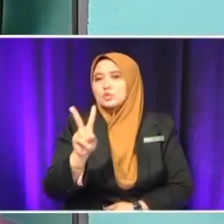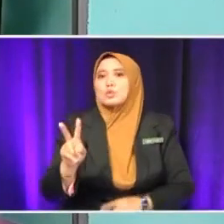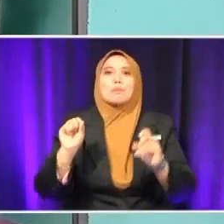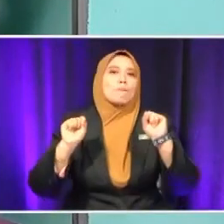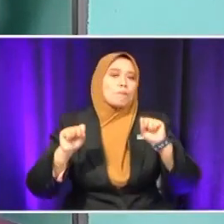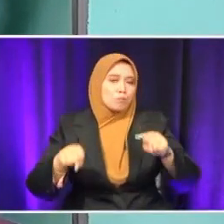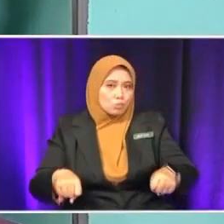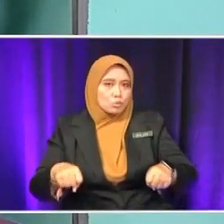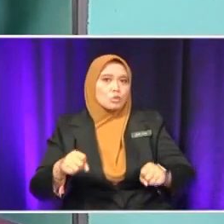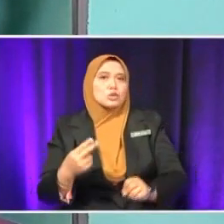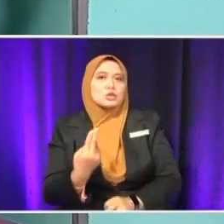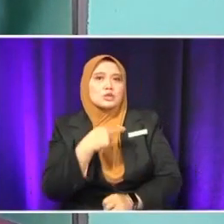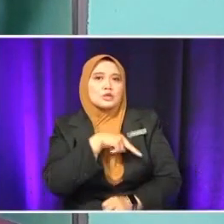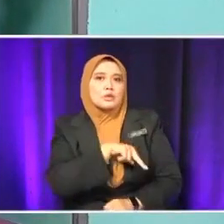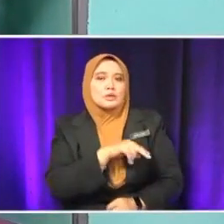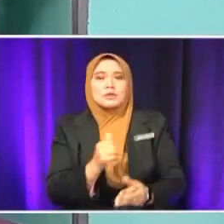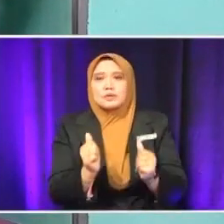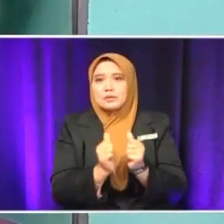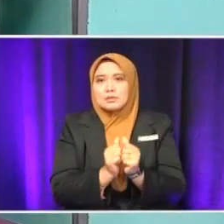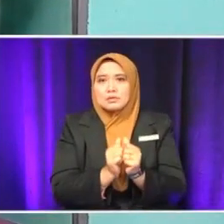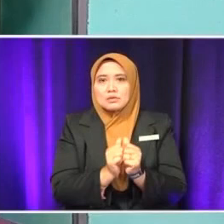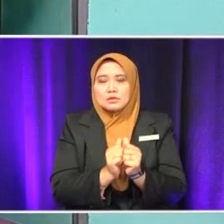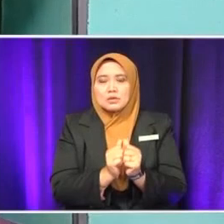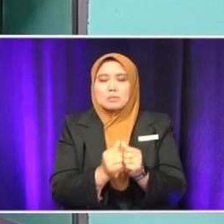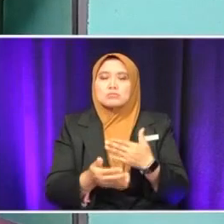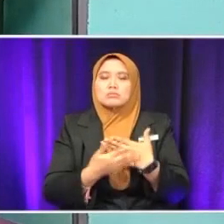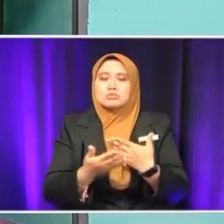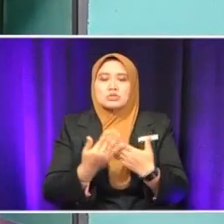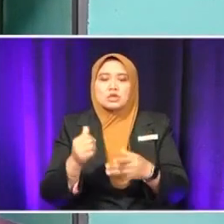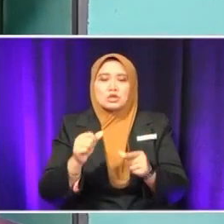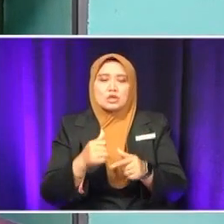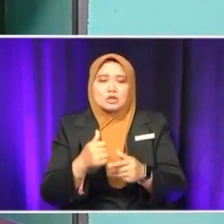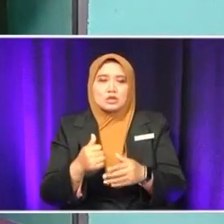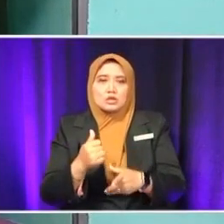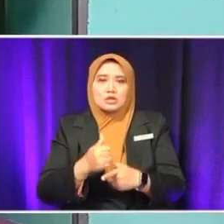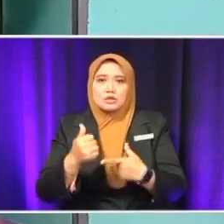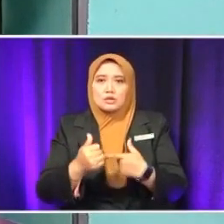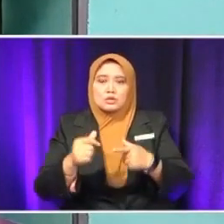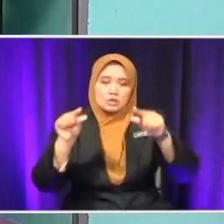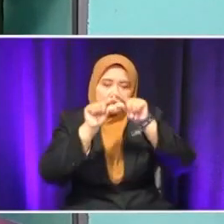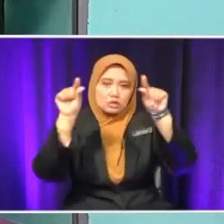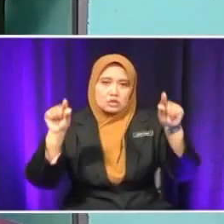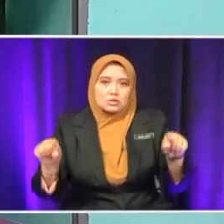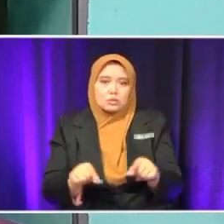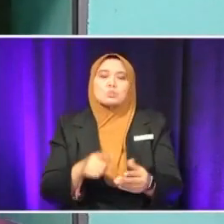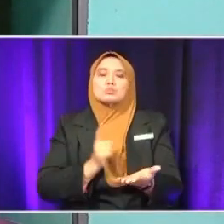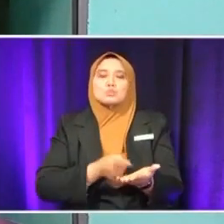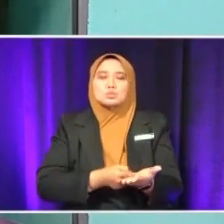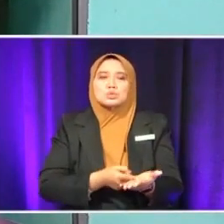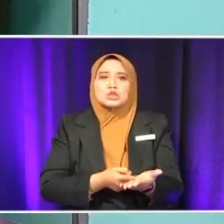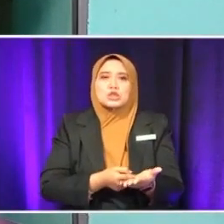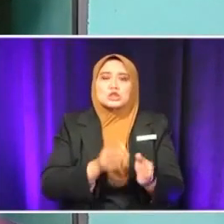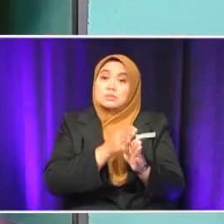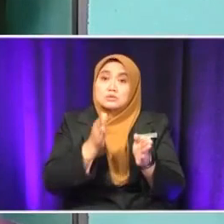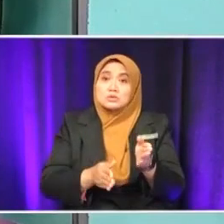boleh terhasil dengan sama ada graf mudah ataupun graf yang mempunyai berbilang tepi ataupun gelung. Okey,